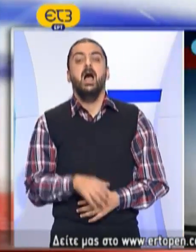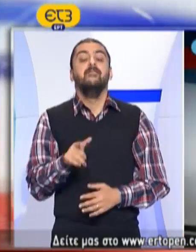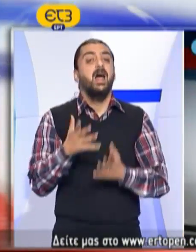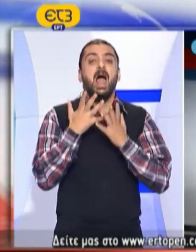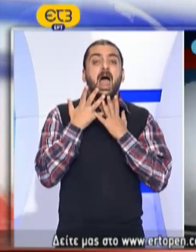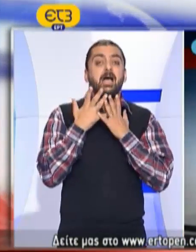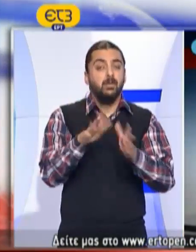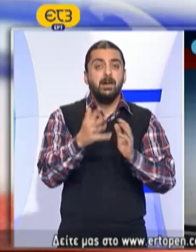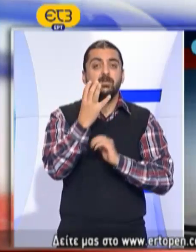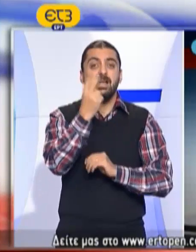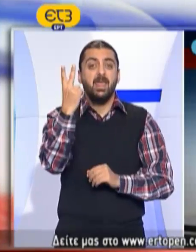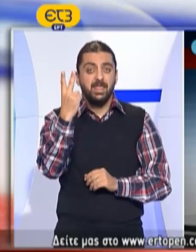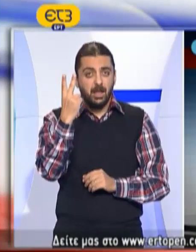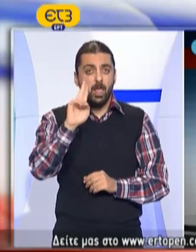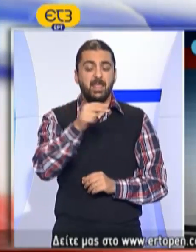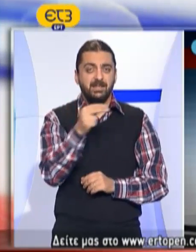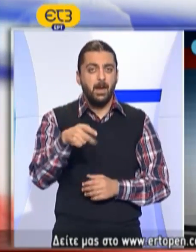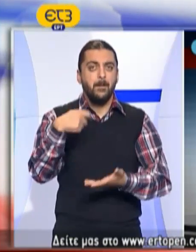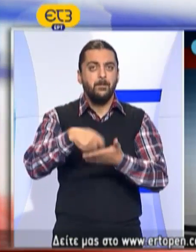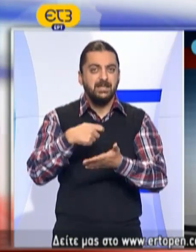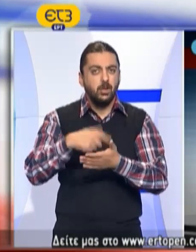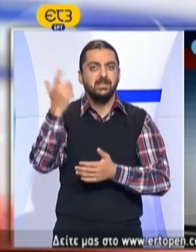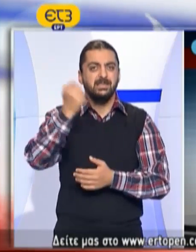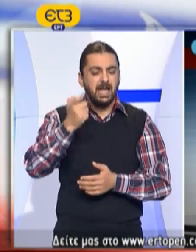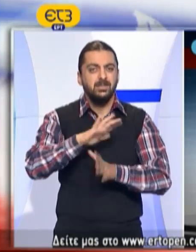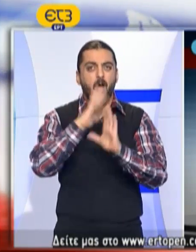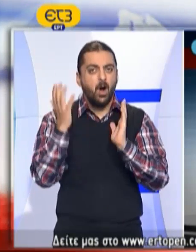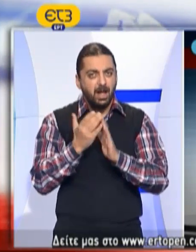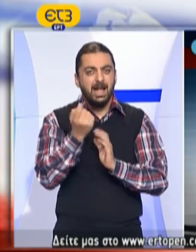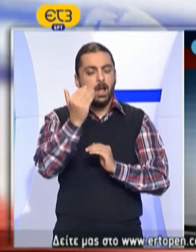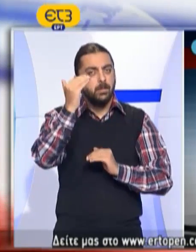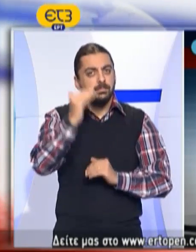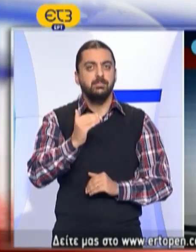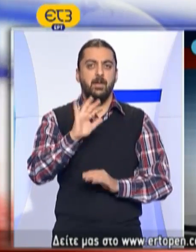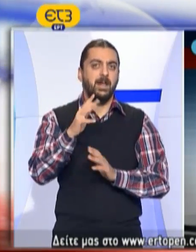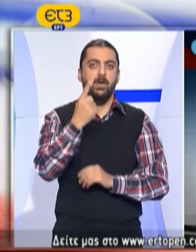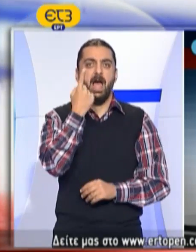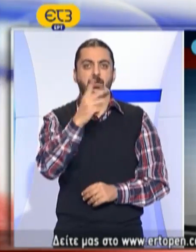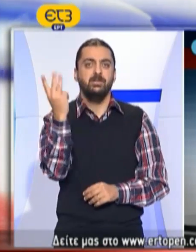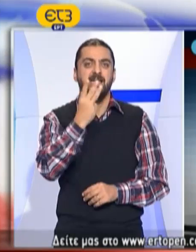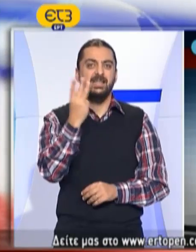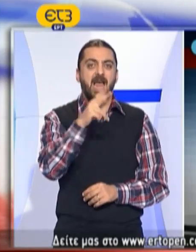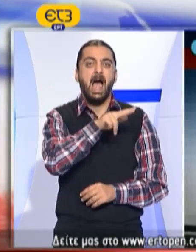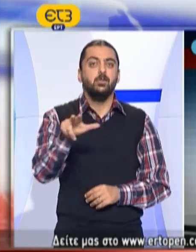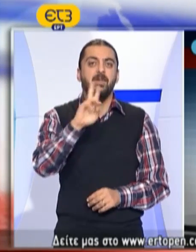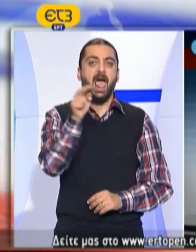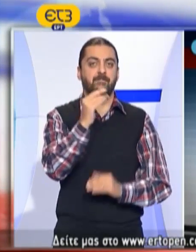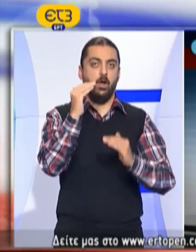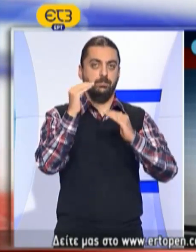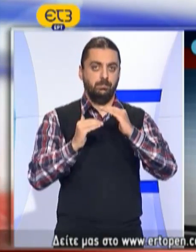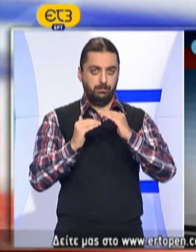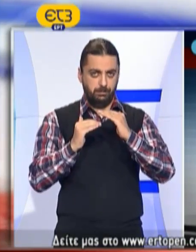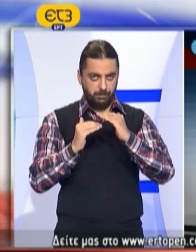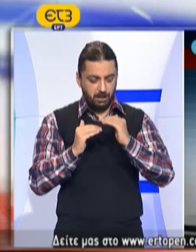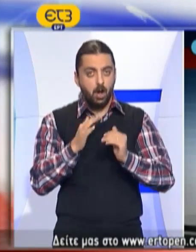στα 42 δισεκατομμύρια. Για μισθούς και συντάξεις, οι δαπάνες θα είναι οριακά μειωμένες κατά 133 εκατομμύρια ευρώ σε σχέση με τις